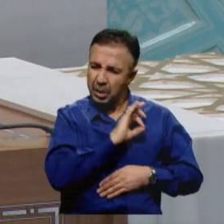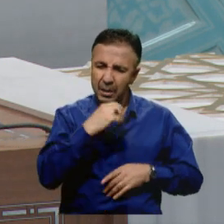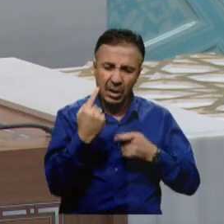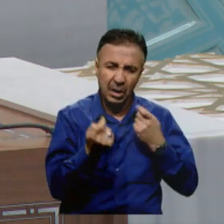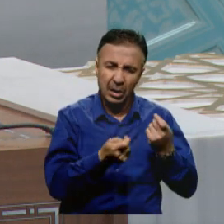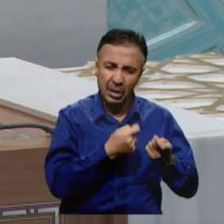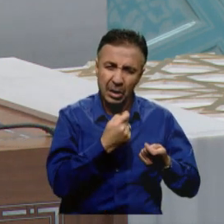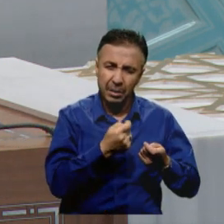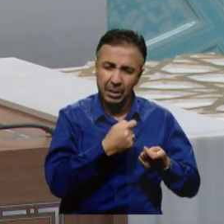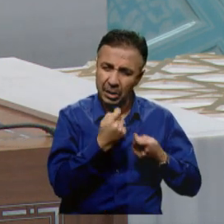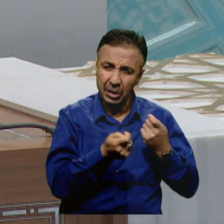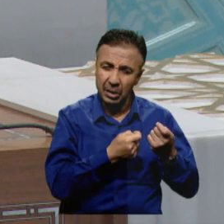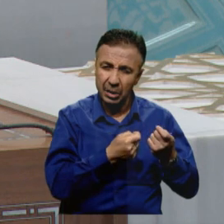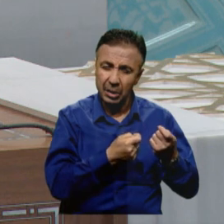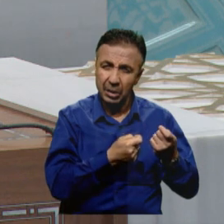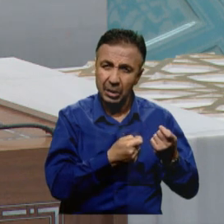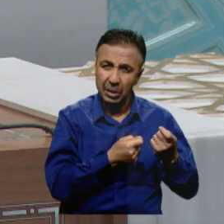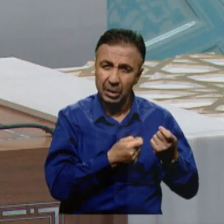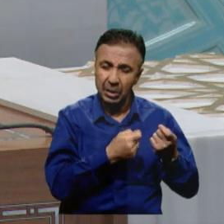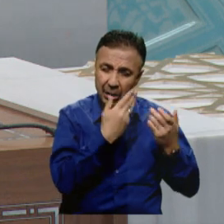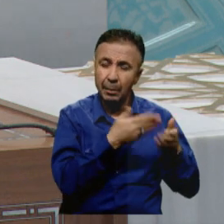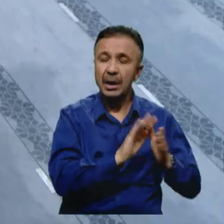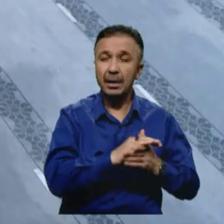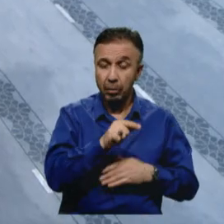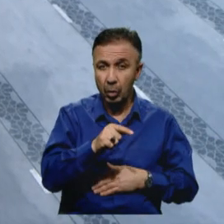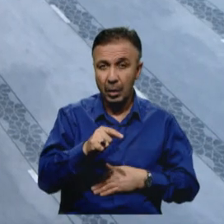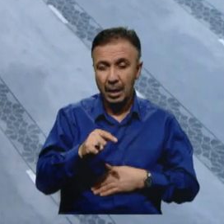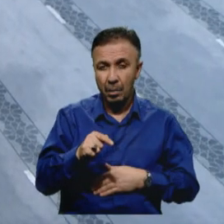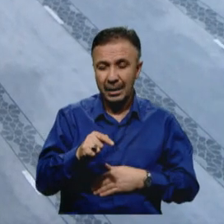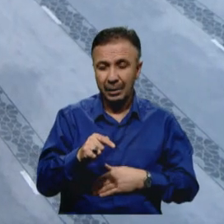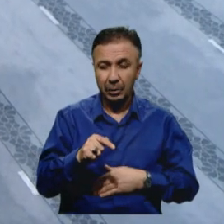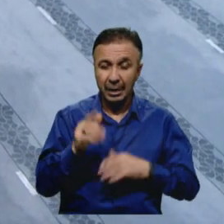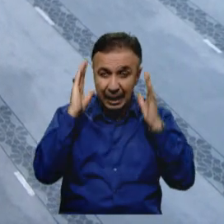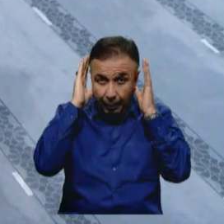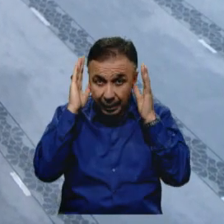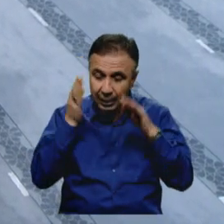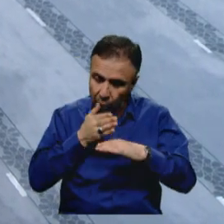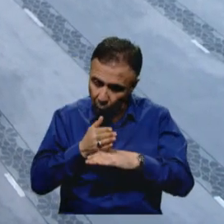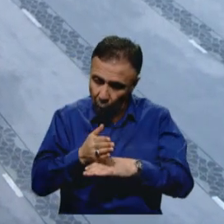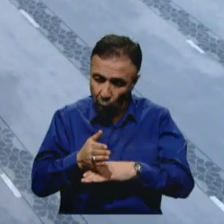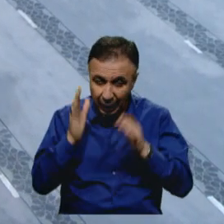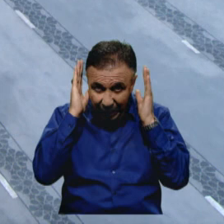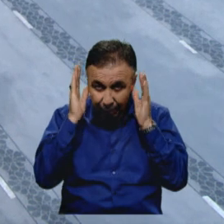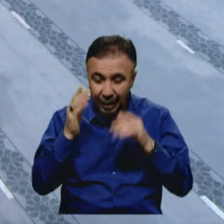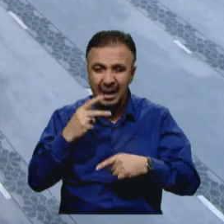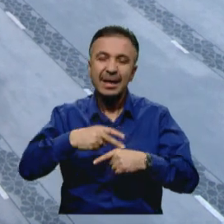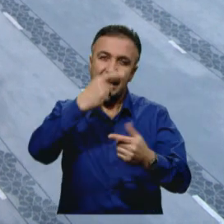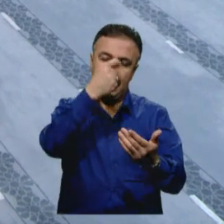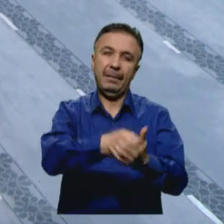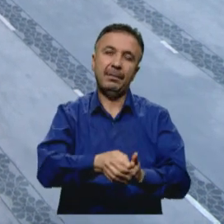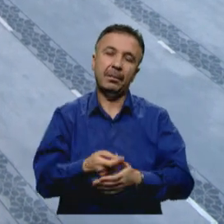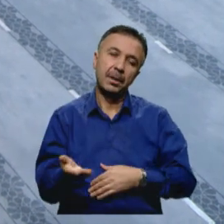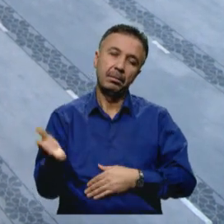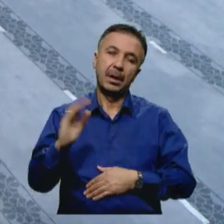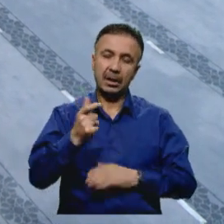ibadette ve bu esas üzerine namazı doğru kılmak, zekatı vermek. Yine bir başka